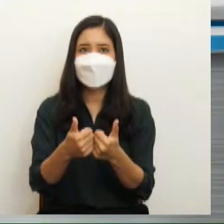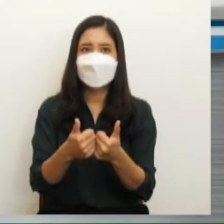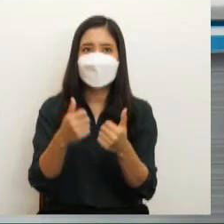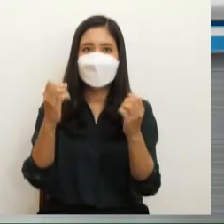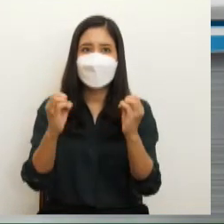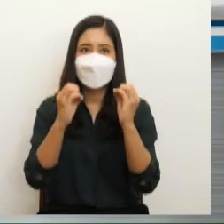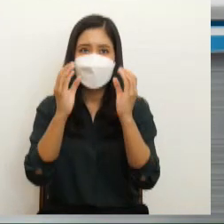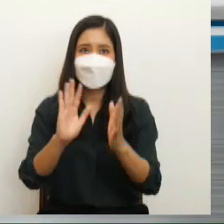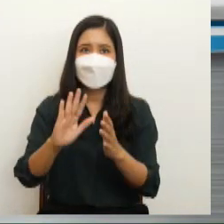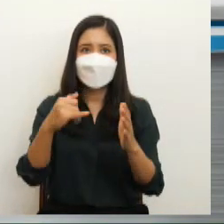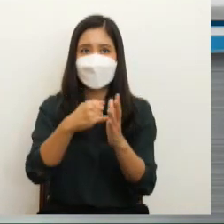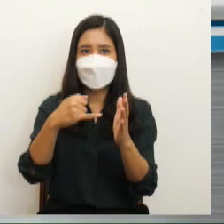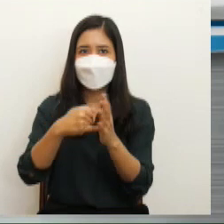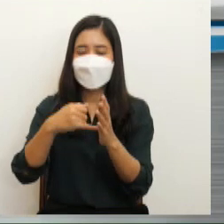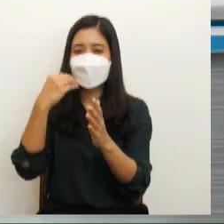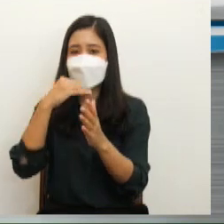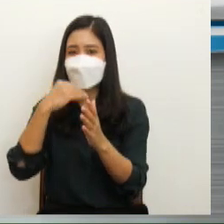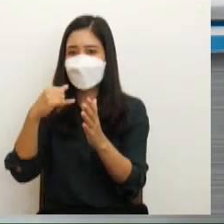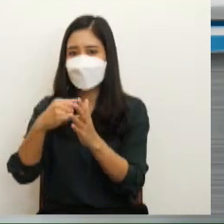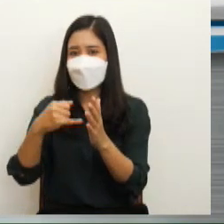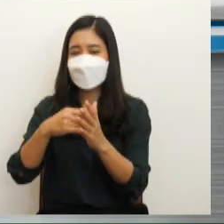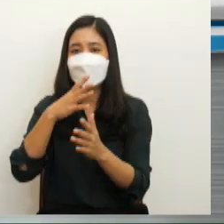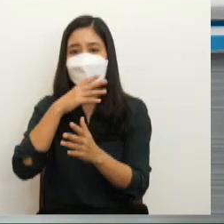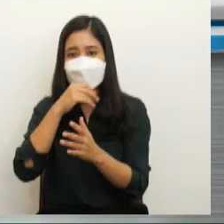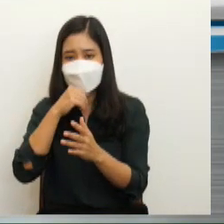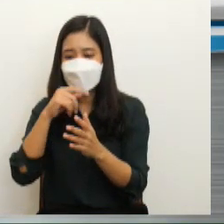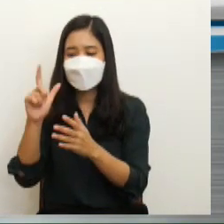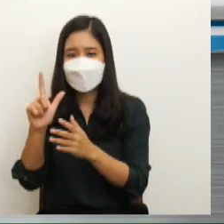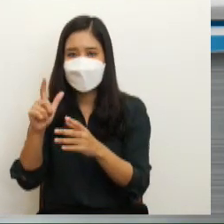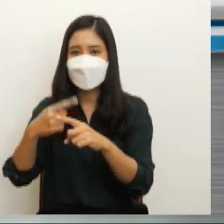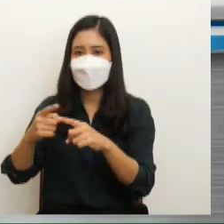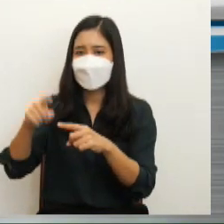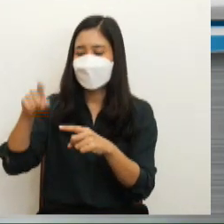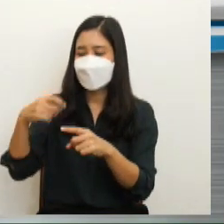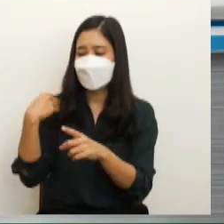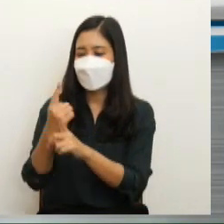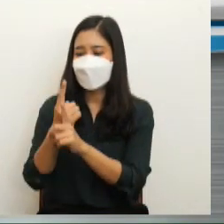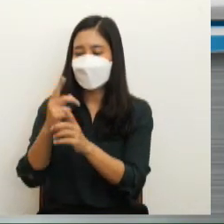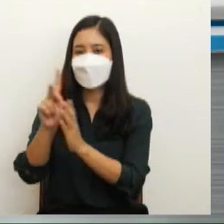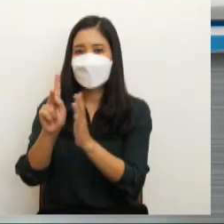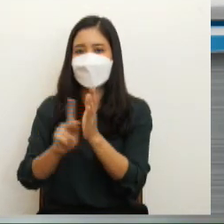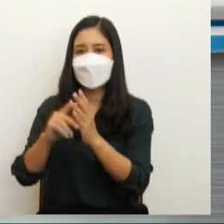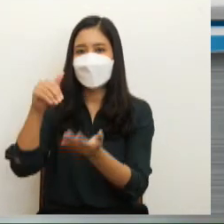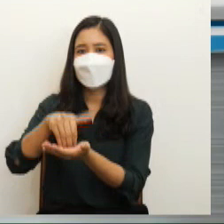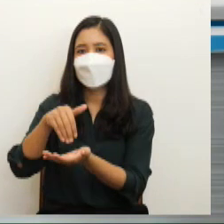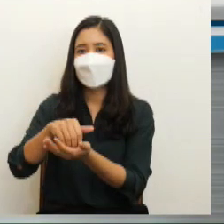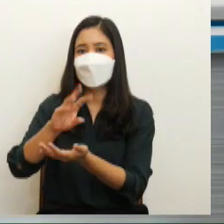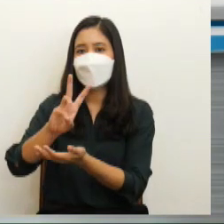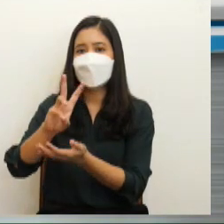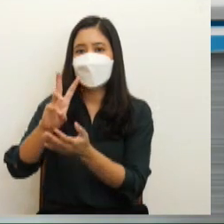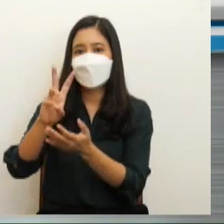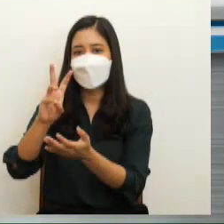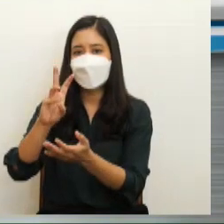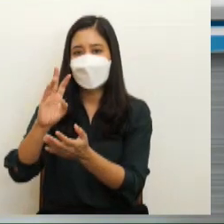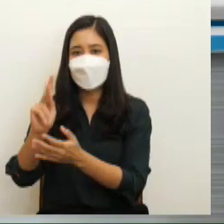จังหวัดที่เหลือหรือทุกๆจังหวัดจริงๆต้องเคร่งมาตรการทั้ง6มาตรการหลักนะคะรวมทั้งถ้ามีระ